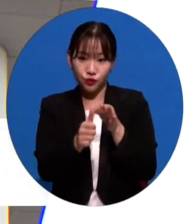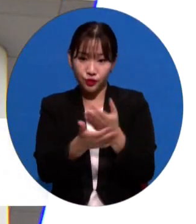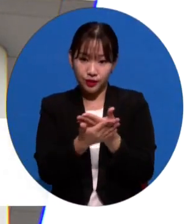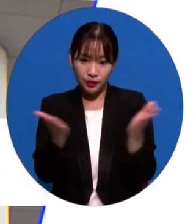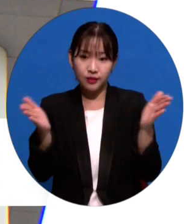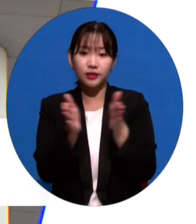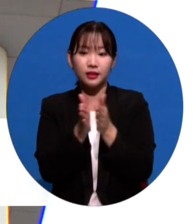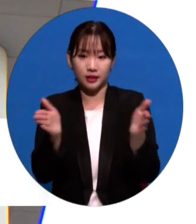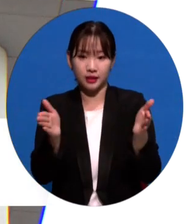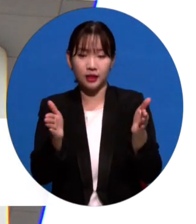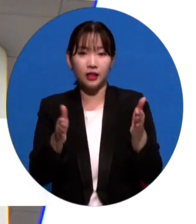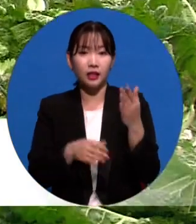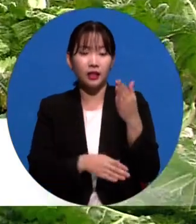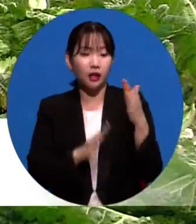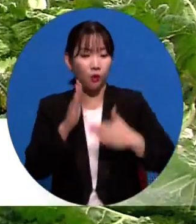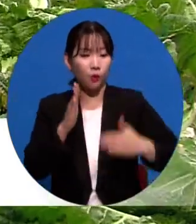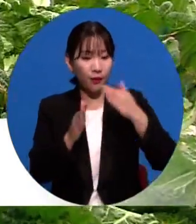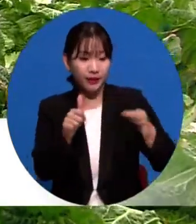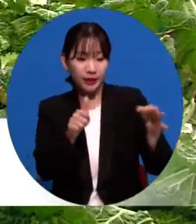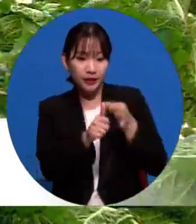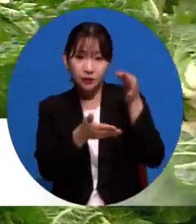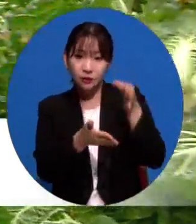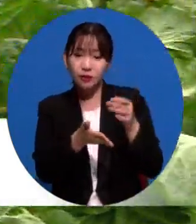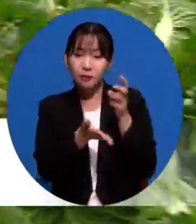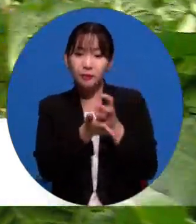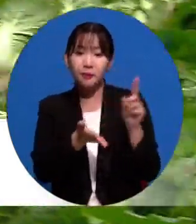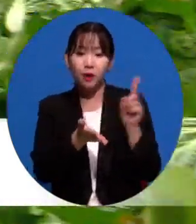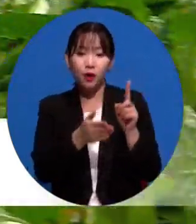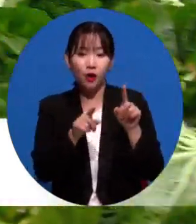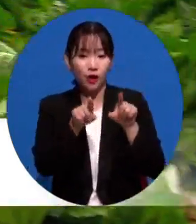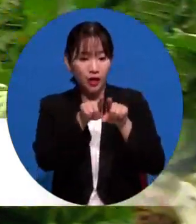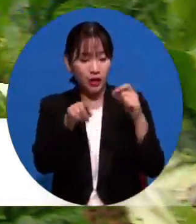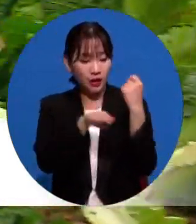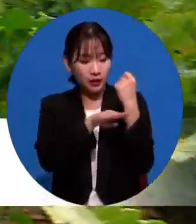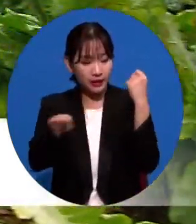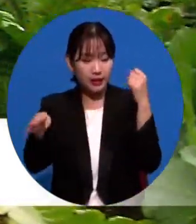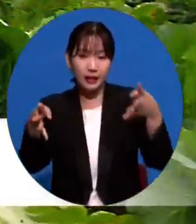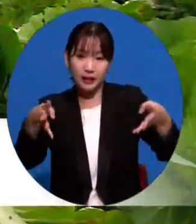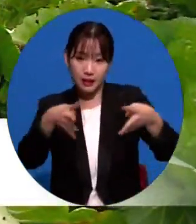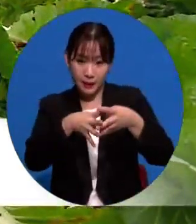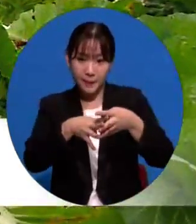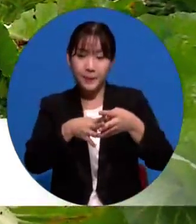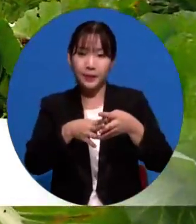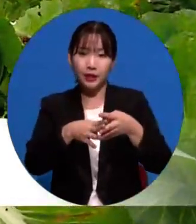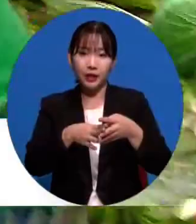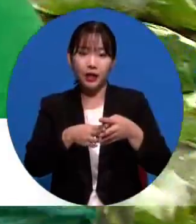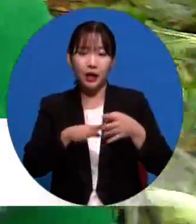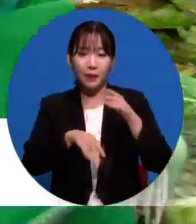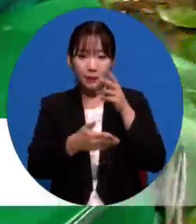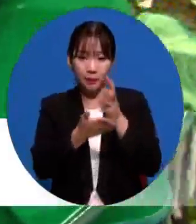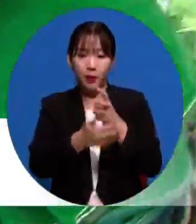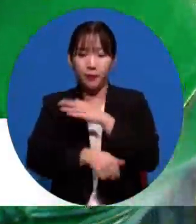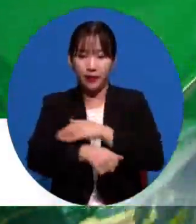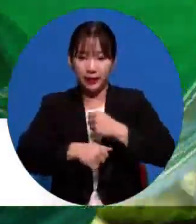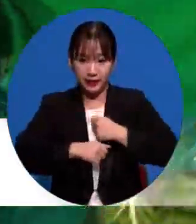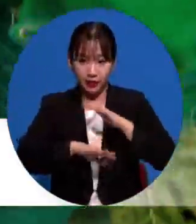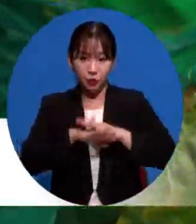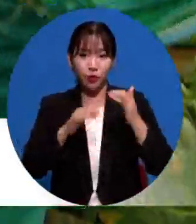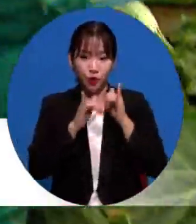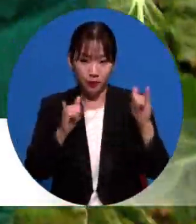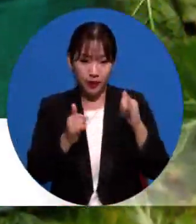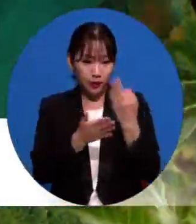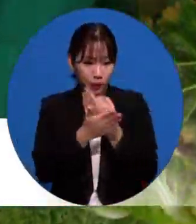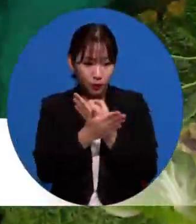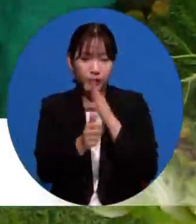시작했습니다. 기본형 공익직불제는 일정 자격을 갖추고 준수사항을 이행하는 농업인의 소득 안정을 위해